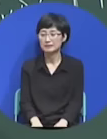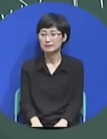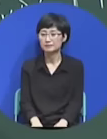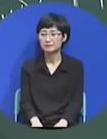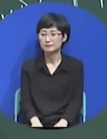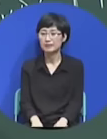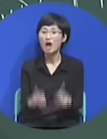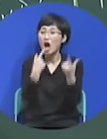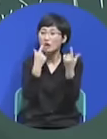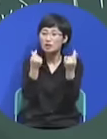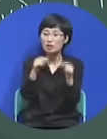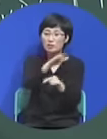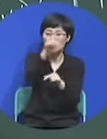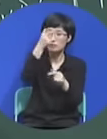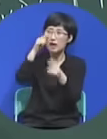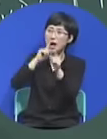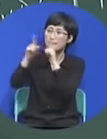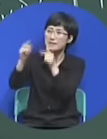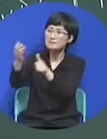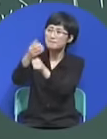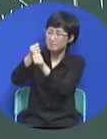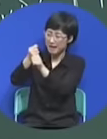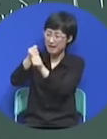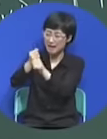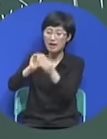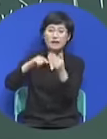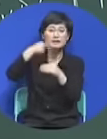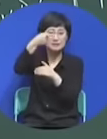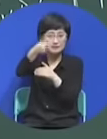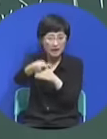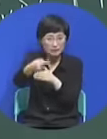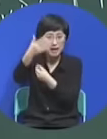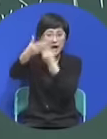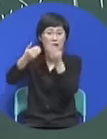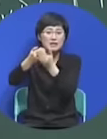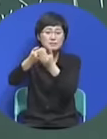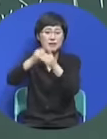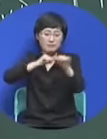我要行的事，当会先告诉你。 여러분이 말씀 붙잡은 이후에 하나님의 역사가 시작됩니다.